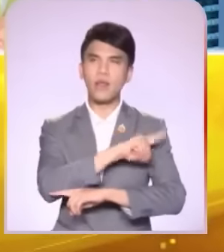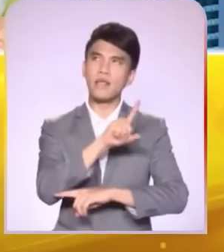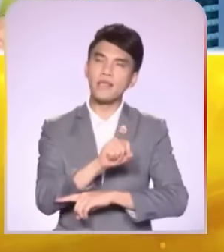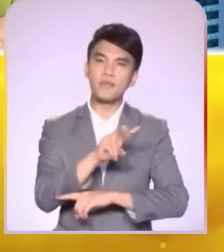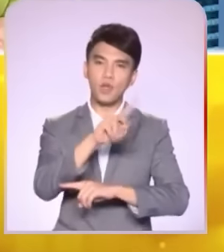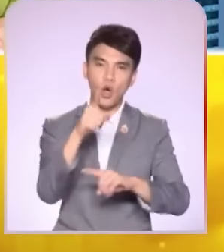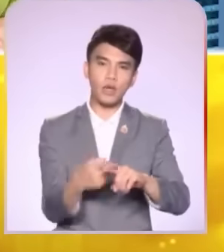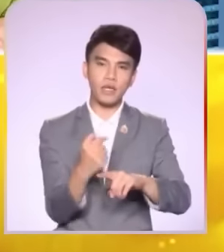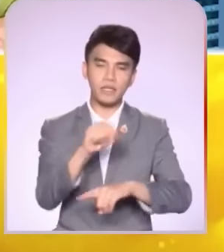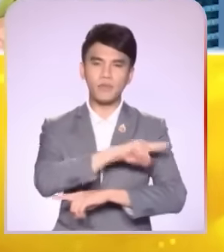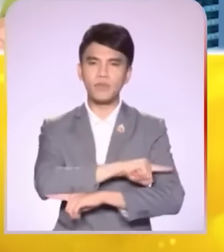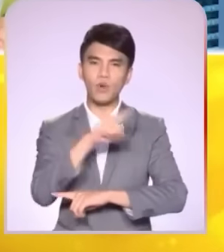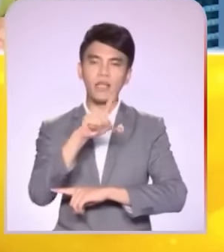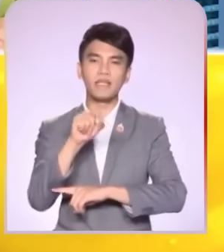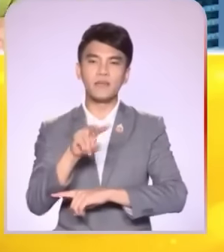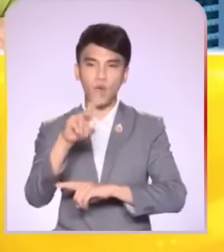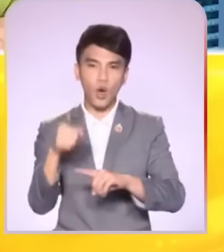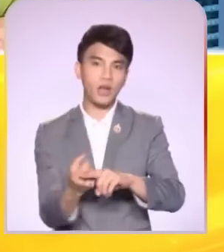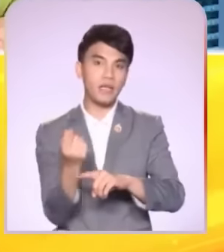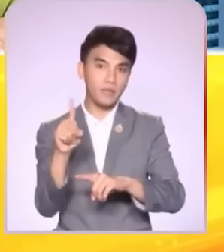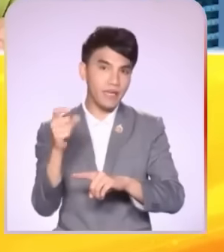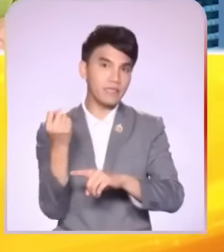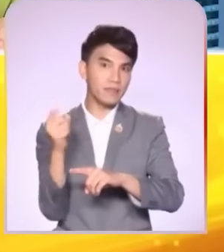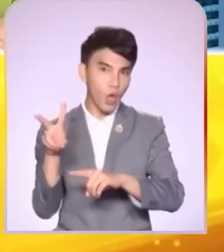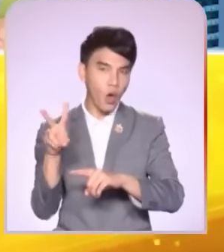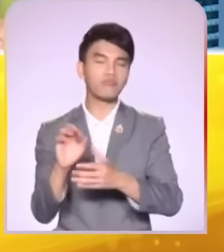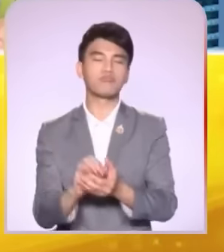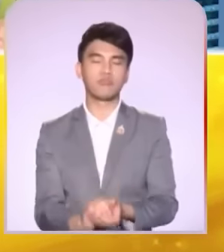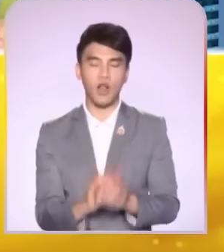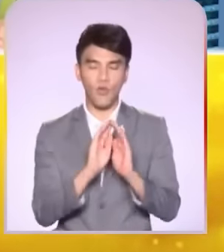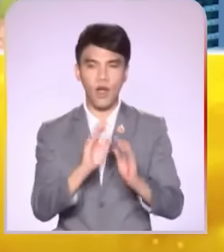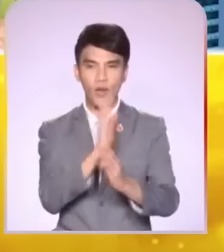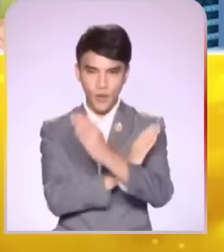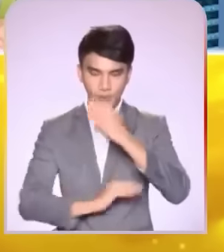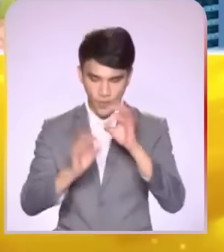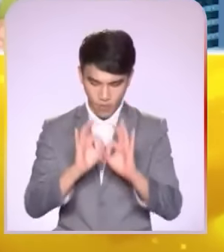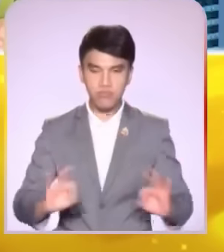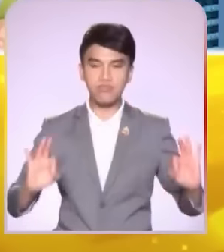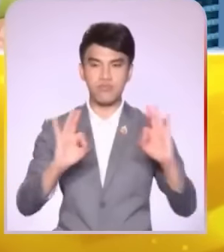า22พฤศจิกาและ22ธันวาเพราะฉะนั้นอันนี้ฝากถึงผู้พิการส